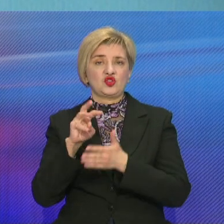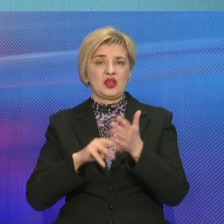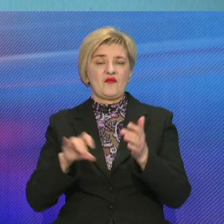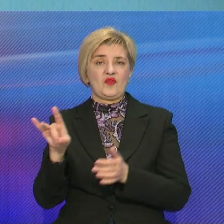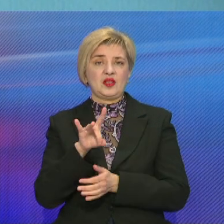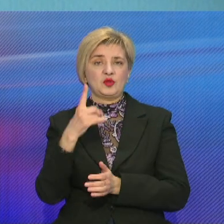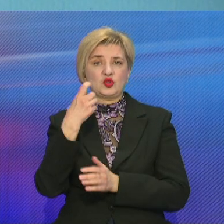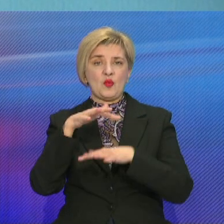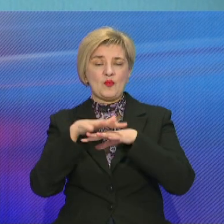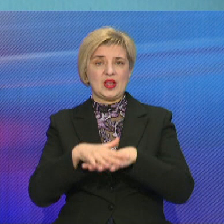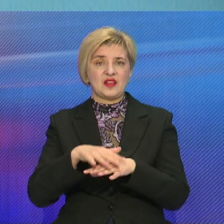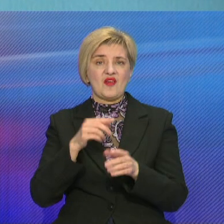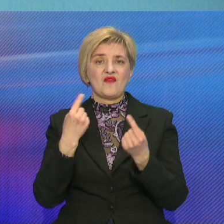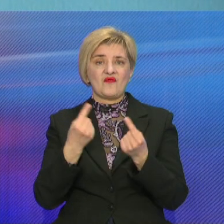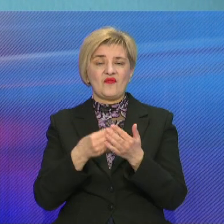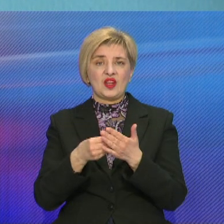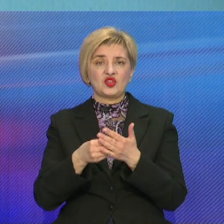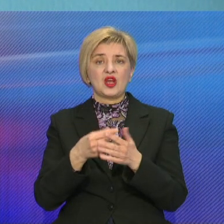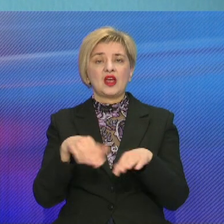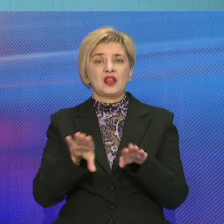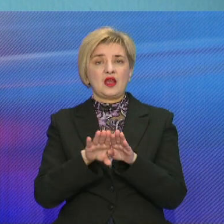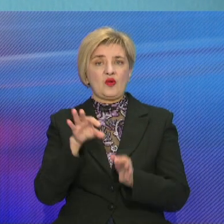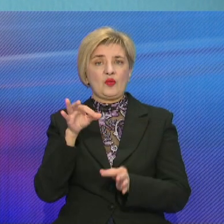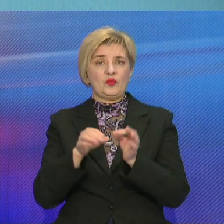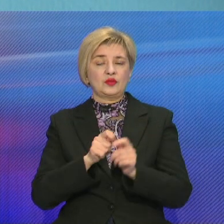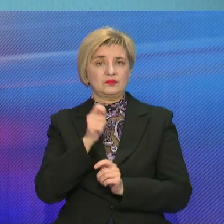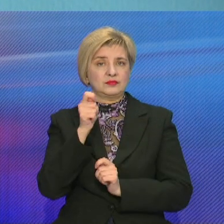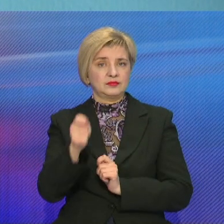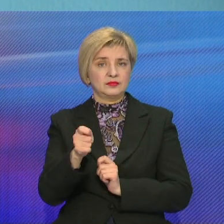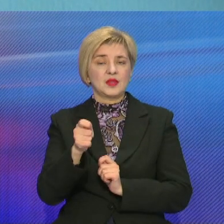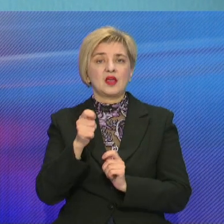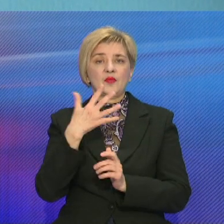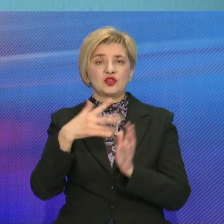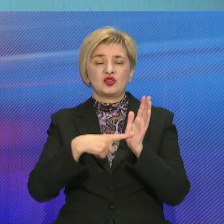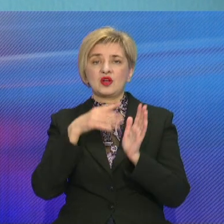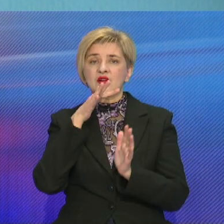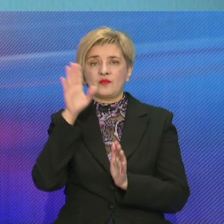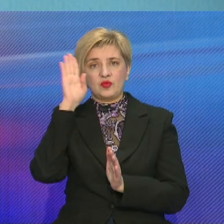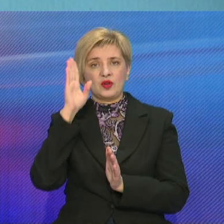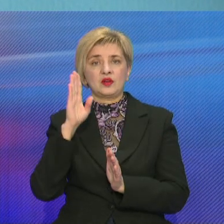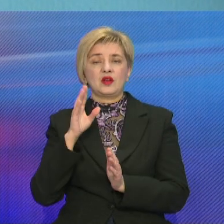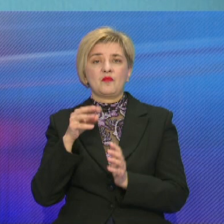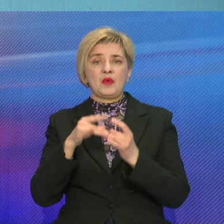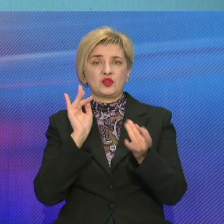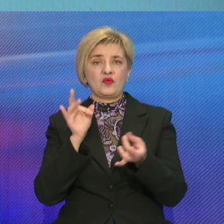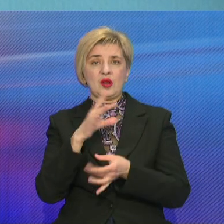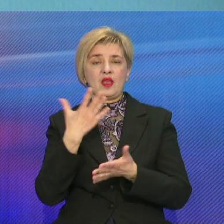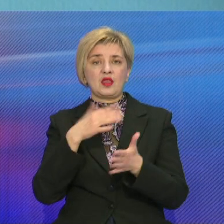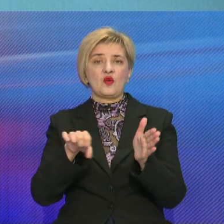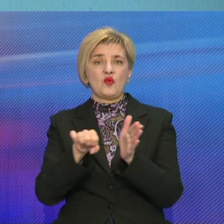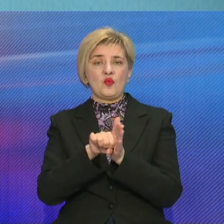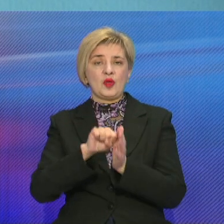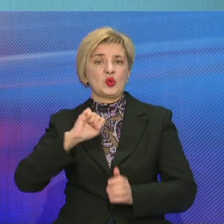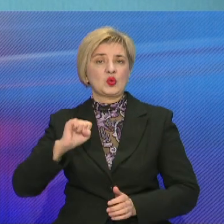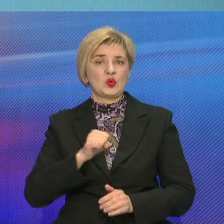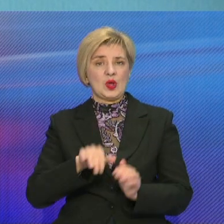величин. Такий присуд вынесений 56-годовому жихару Мостовского района, який здійснив забойство сябра дитинства и оволодав